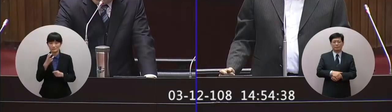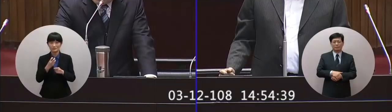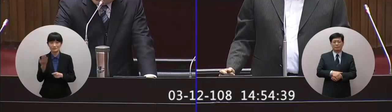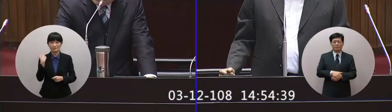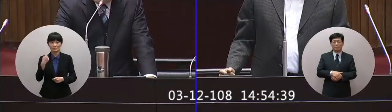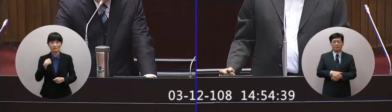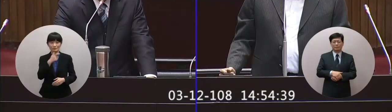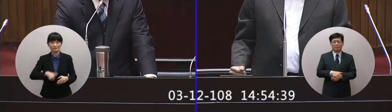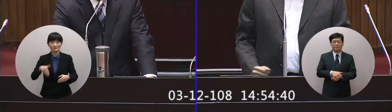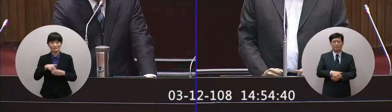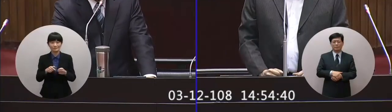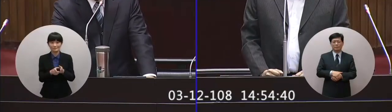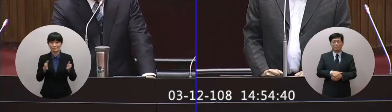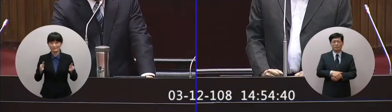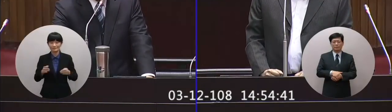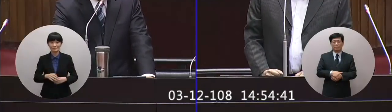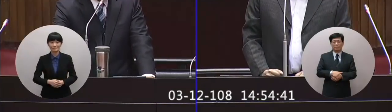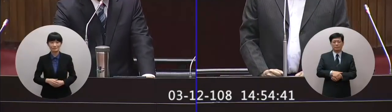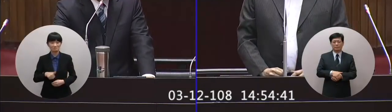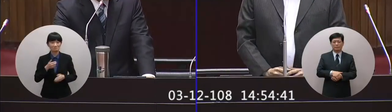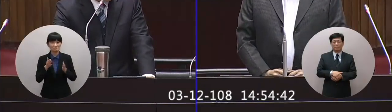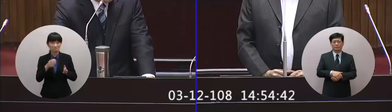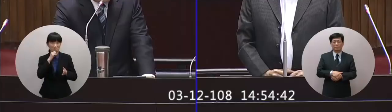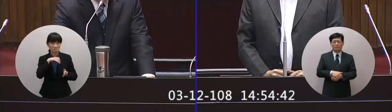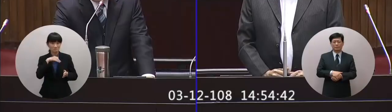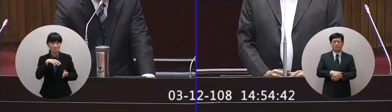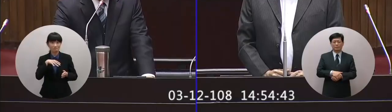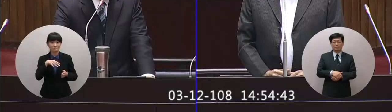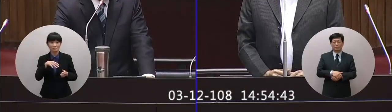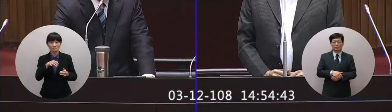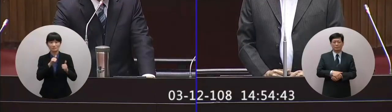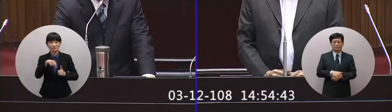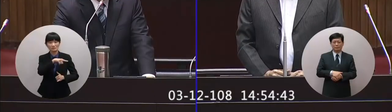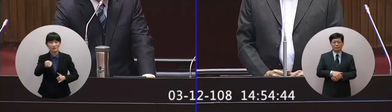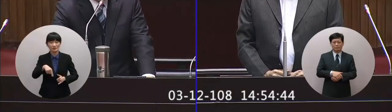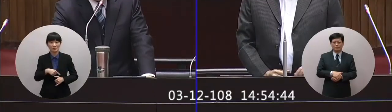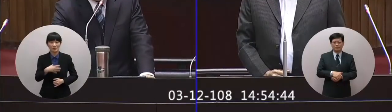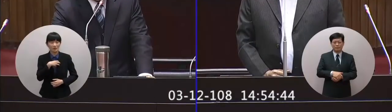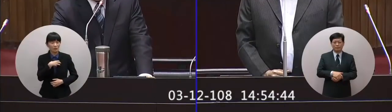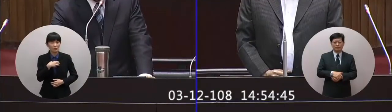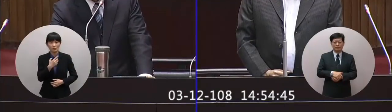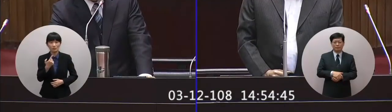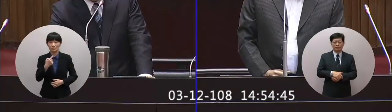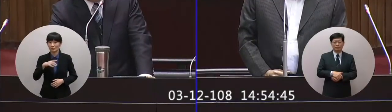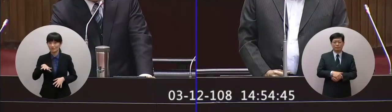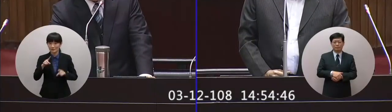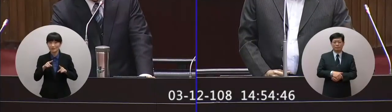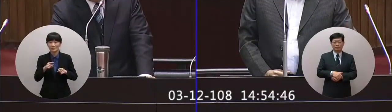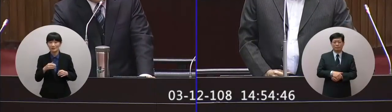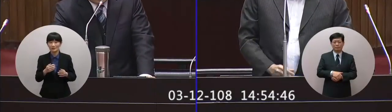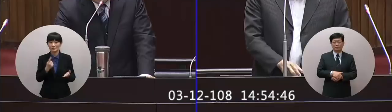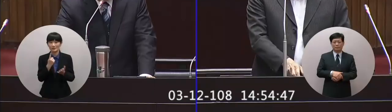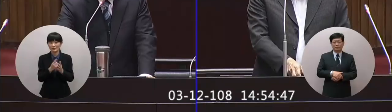30几年前，我咧选的时，咱真正屏东人真怨叹，所以我第一摆选省议